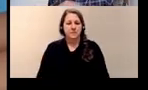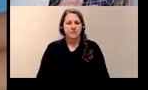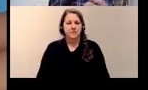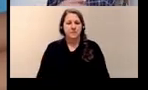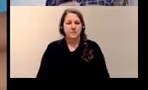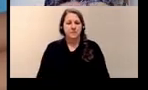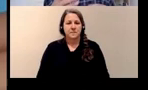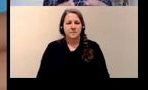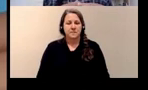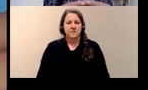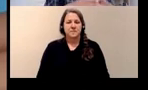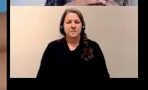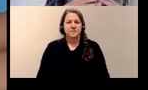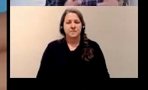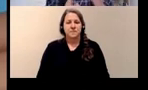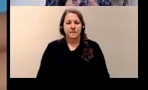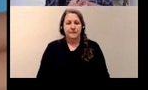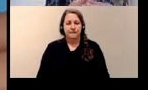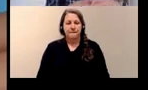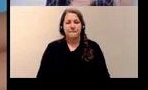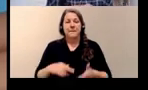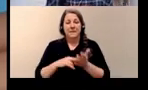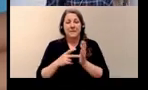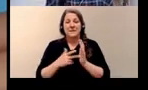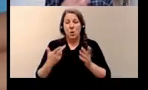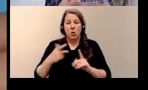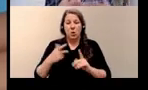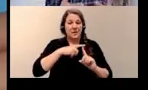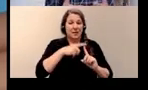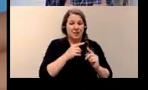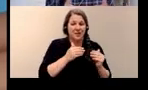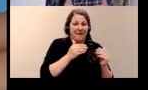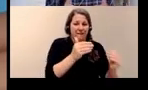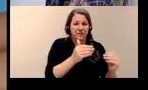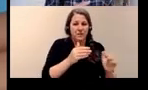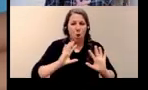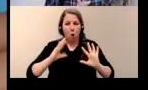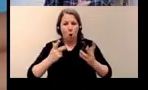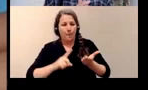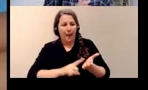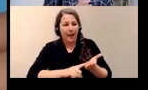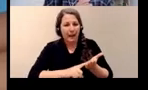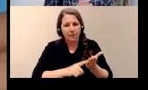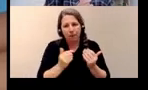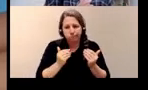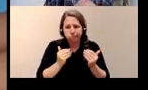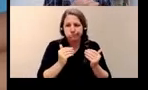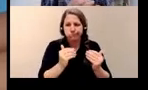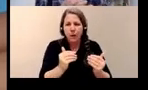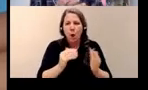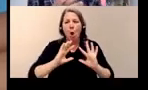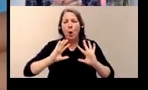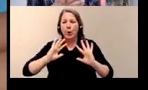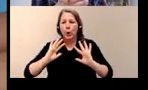le savoir, les objets utilisés évoluent et ne sont pas forcément de premier cri. Et là, en l'occurrence, on voit donc le microscope